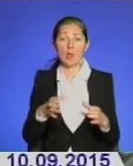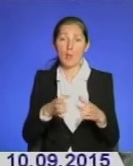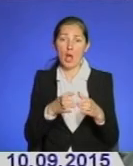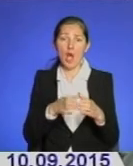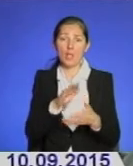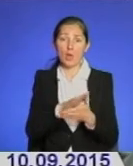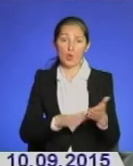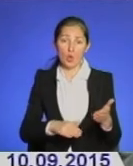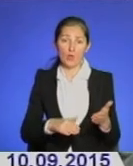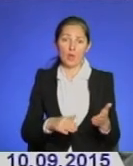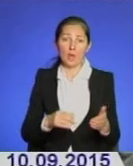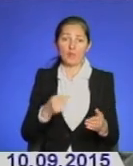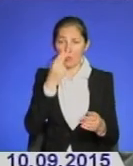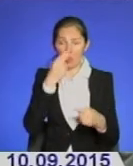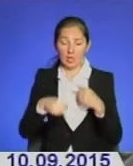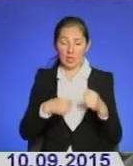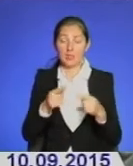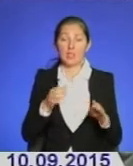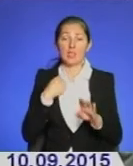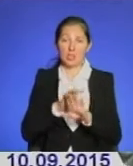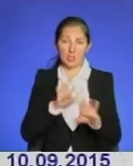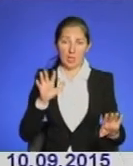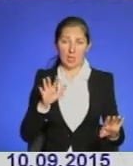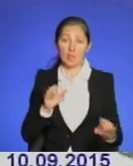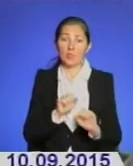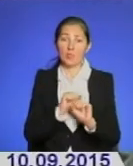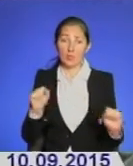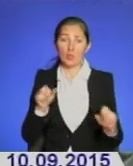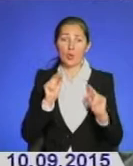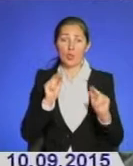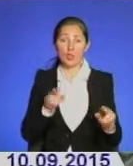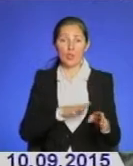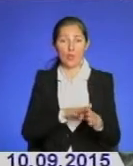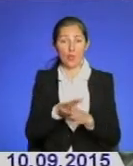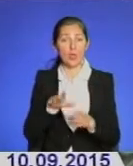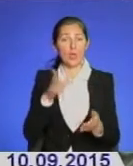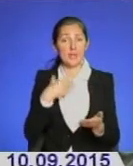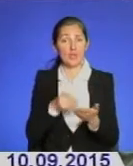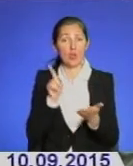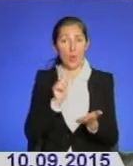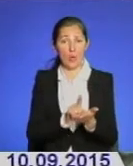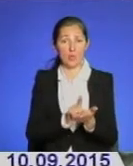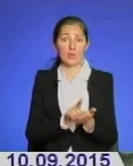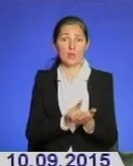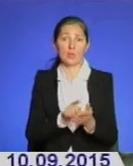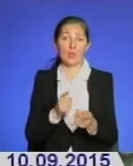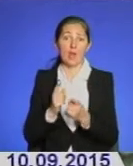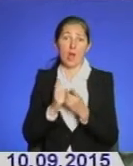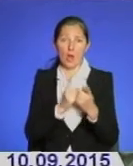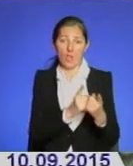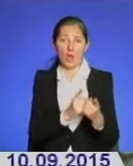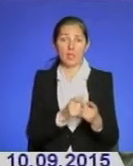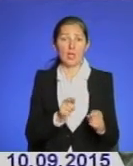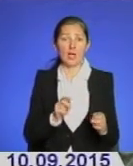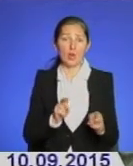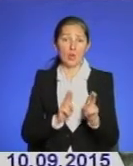частини. Мужньо, чесно виконує свій обов'язок у вартах з конвоювання, екстрадиції та охорони підсудних. У військових нарядах по